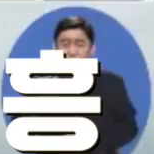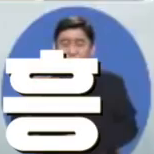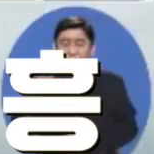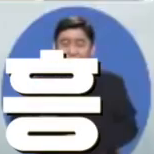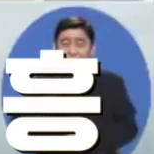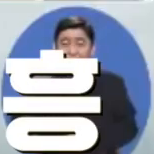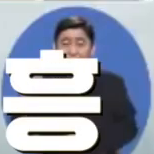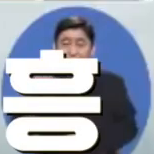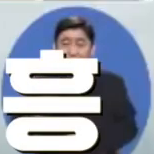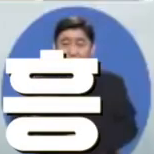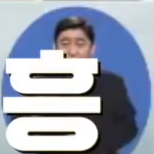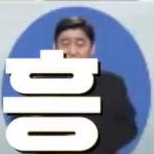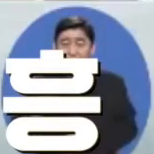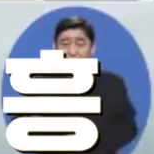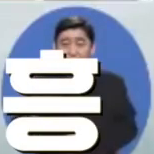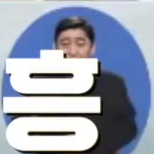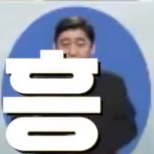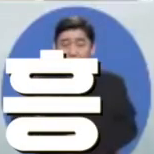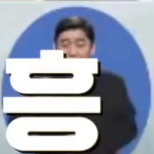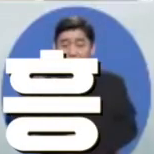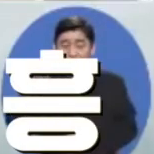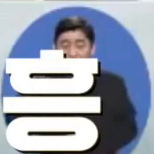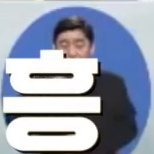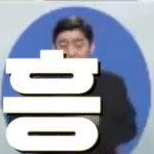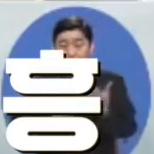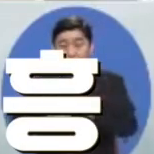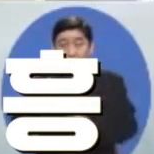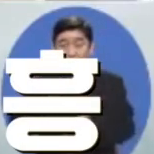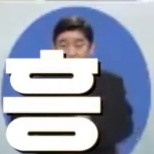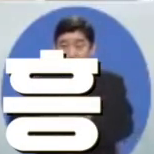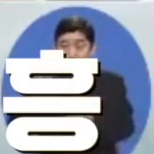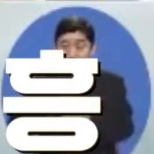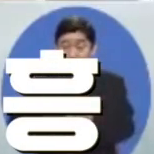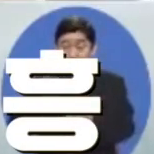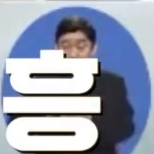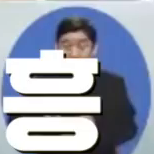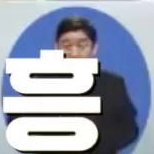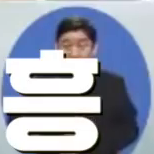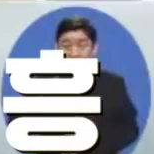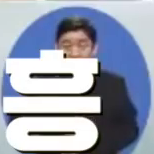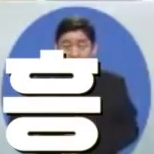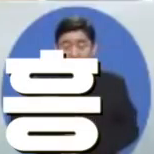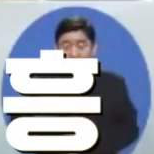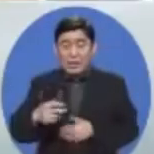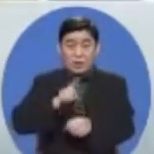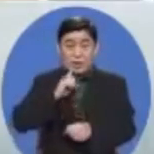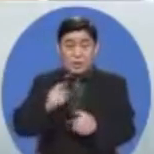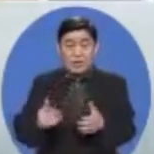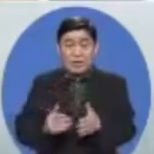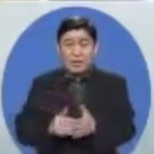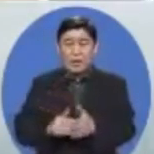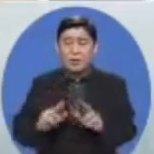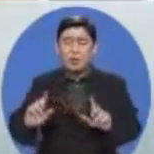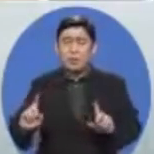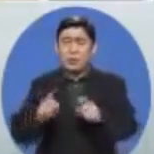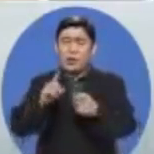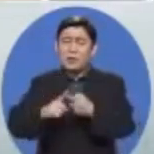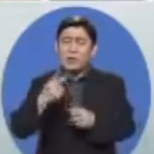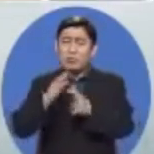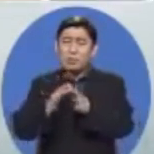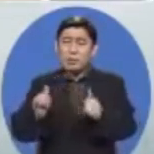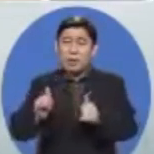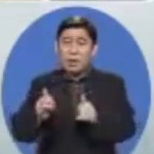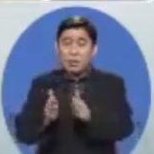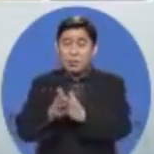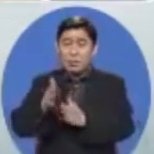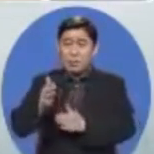그 돈을 그냥 광고비로 지출할 네. 수 있는 그런 차병원 메인 스폰서입니다. 그래서 후보께서는